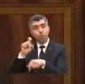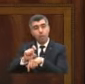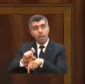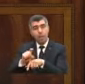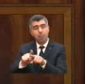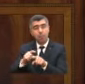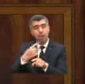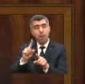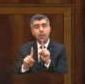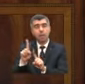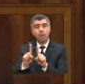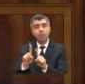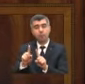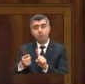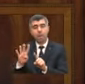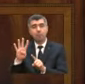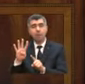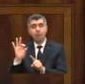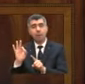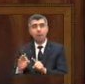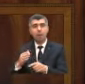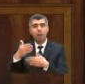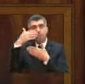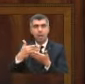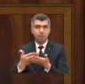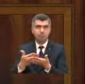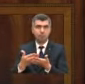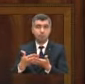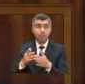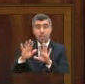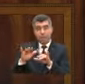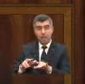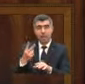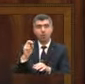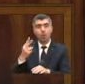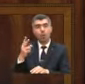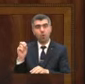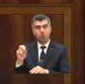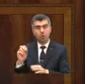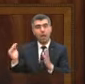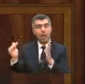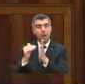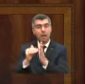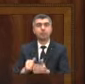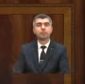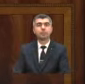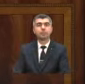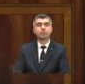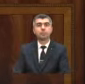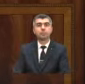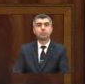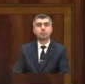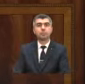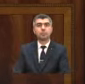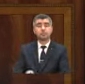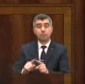14%، في المغرب 11.9% في التقرير ديال 2020، آخر 2020. وكان من الممكن